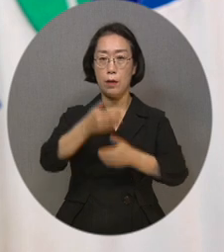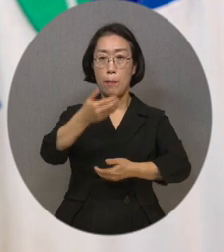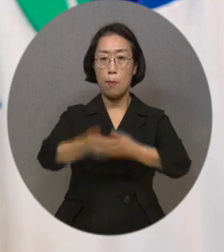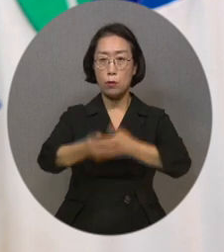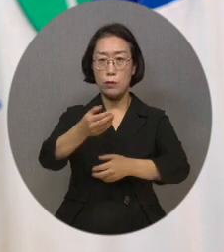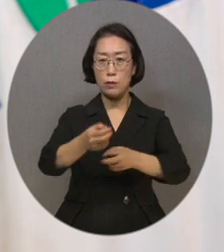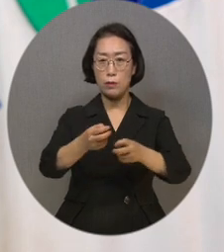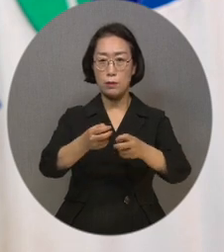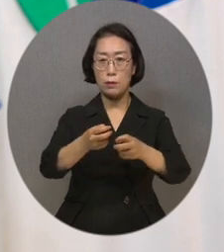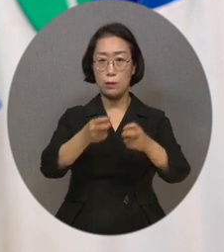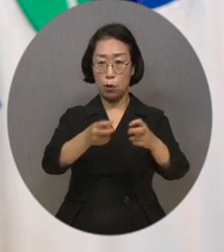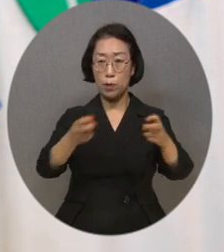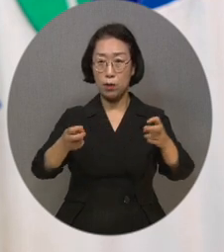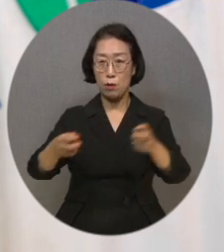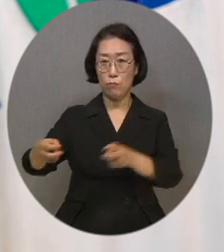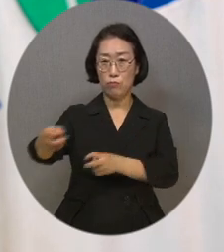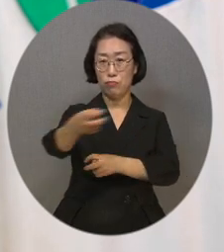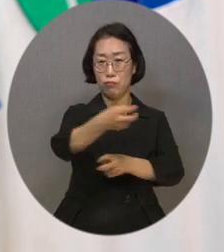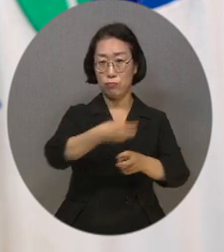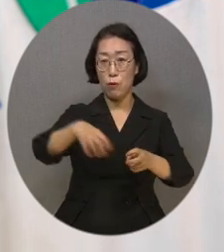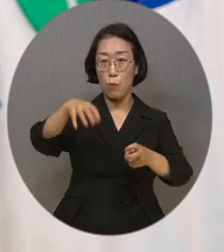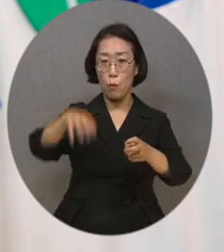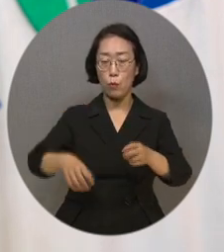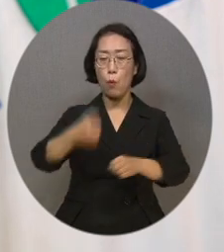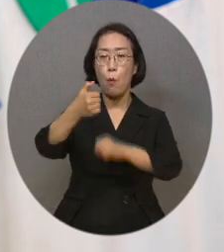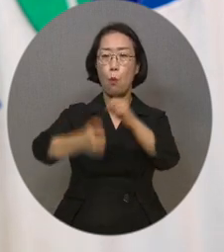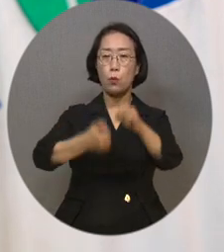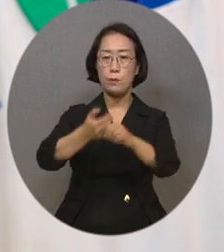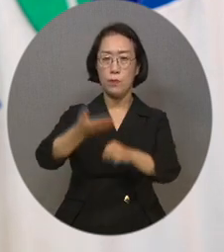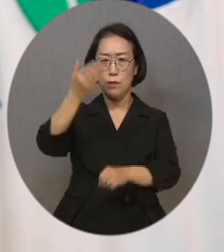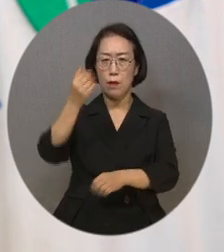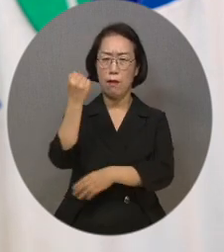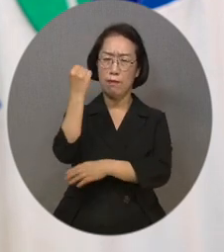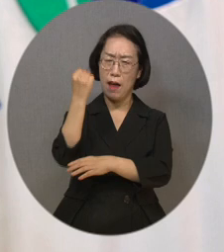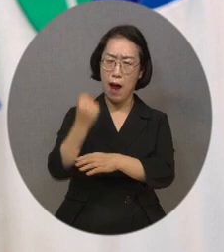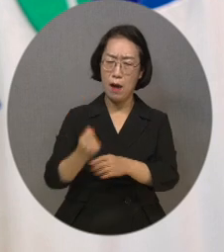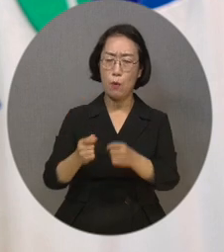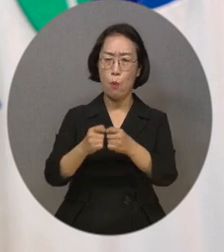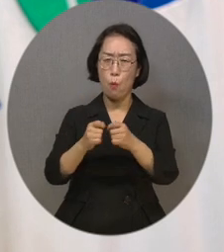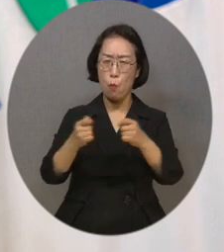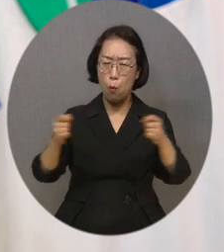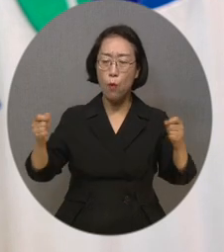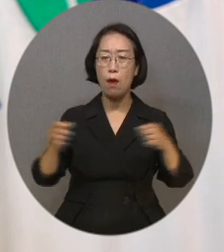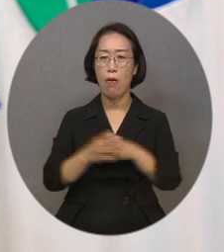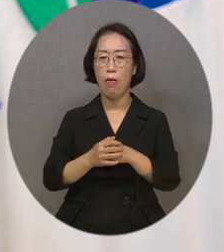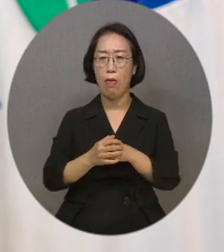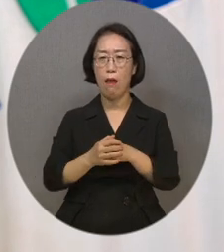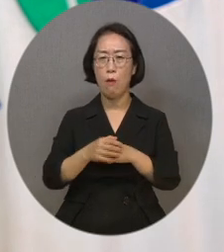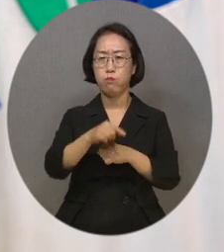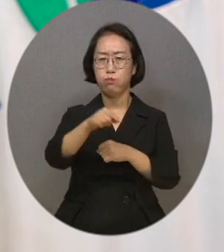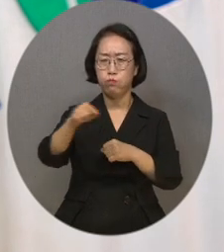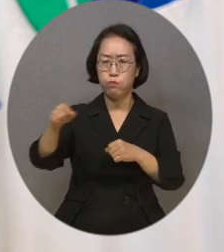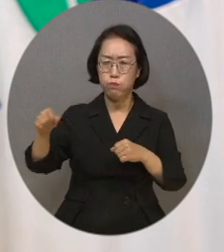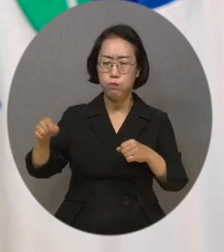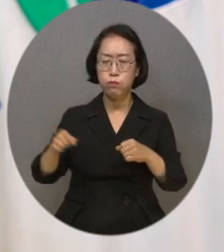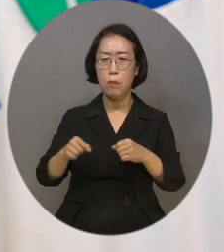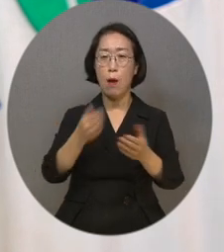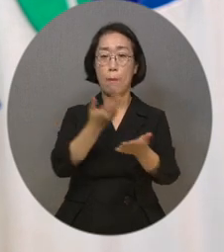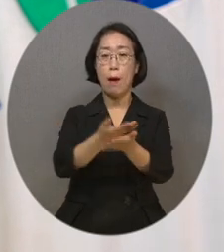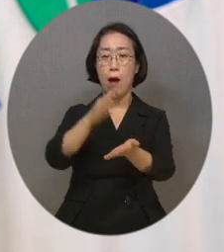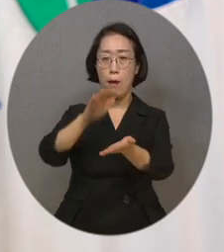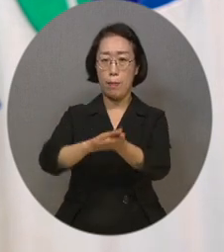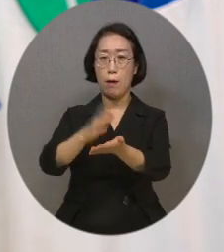한 50년 가까이 돼서 굉장히 낡고 또 오래돼가지고 뭔가 좀 손을 대야